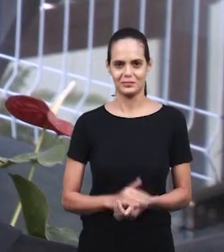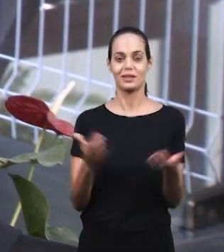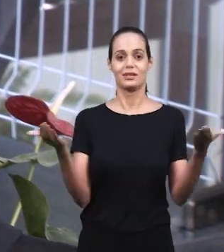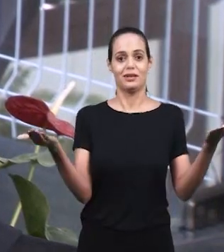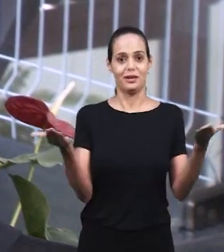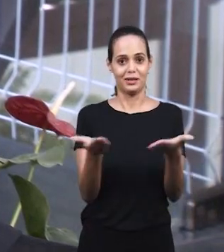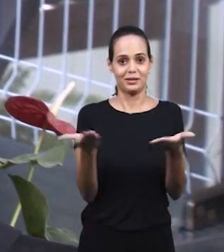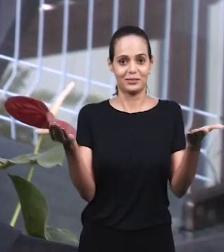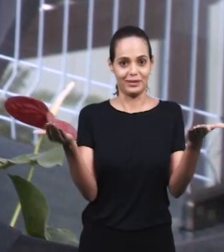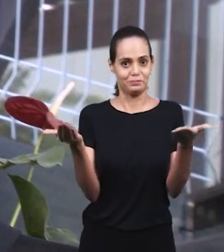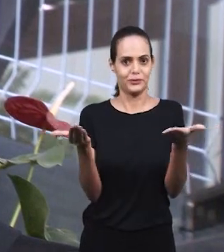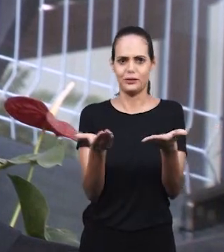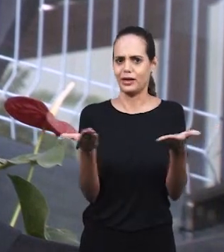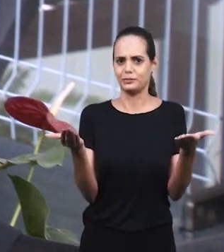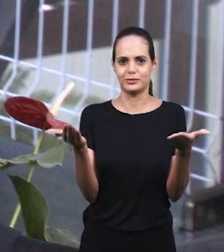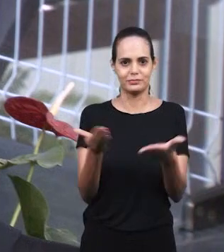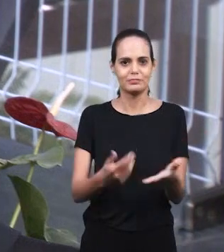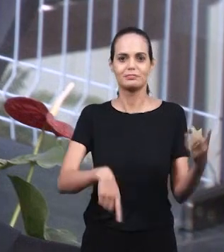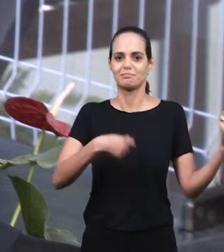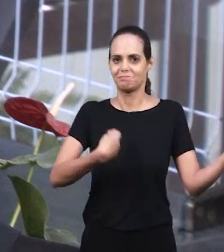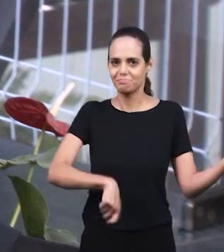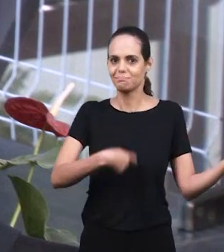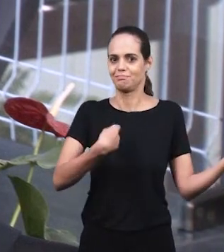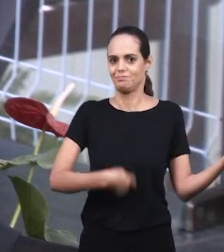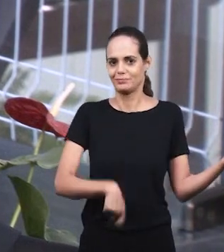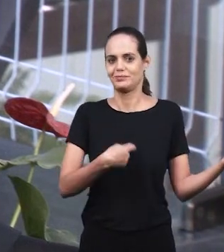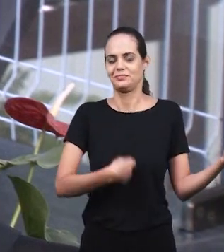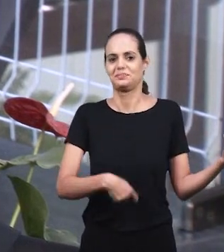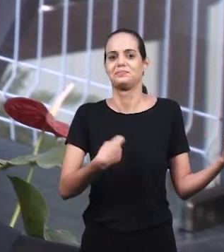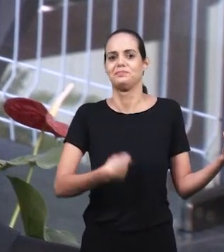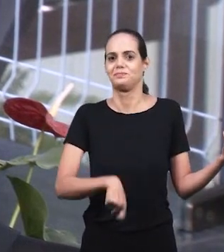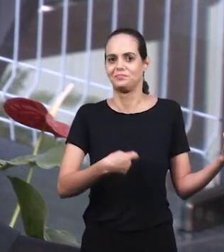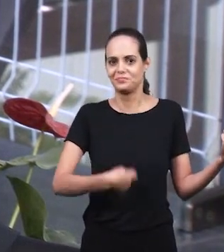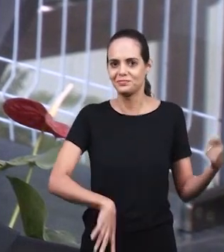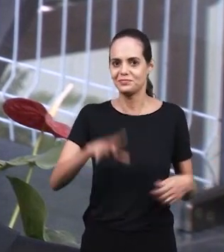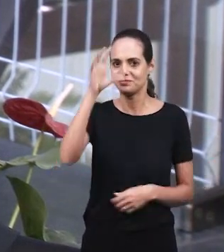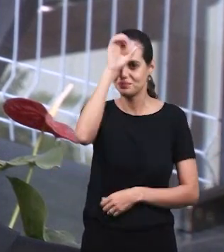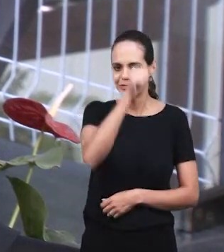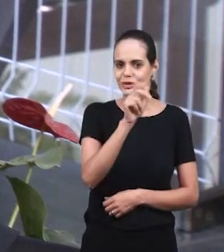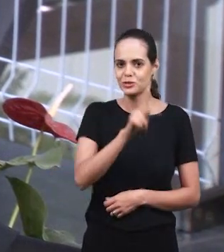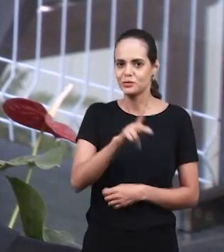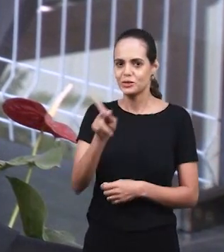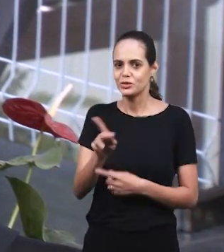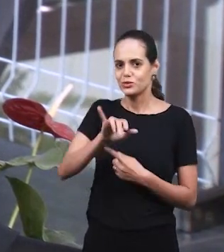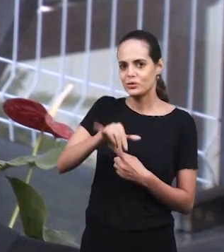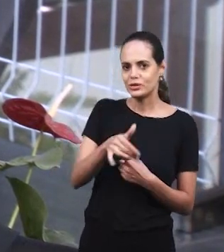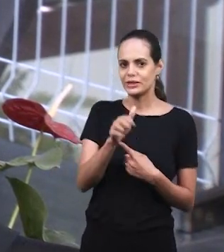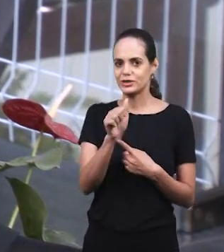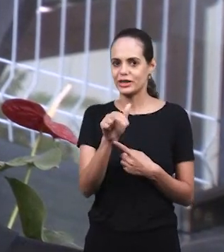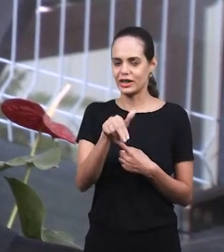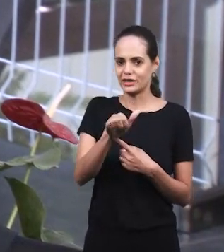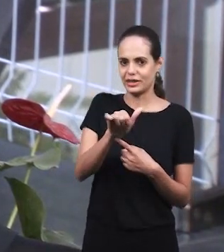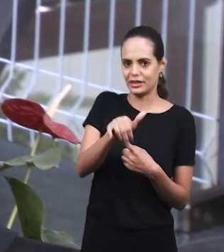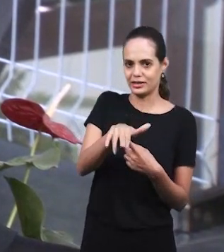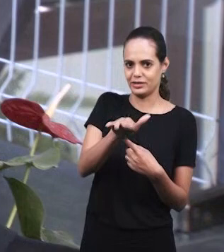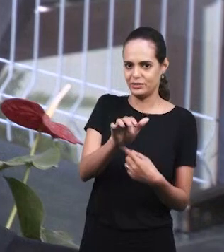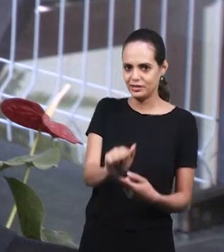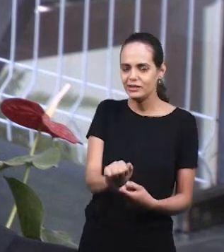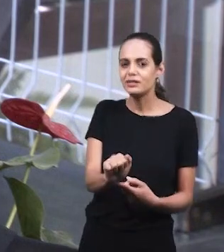Maintenant, nous allons travailler avec la guitare. Vous allez apprendre maintenant avec la professeure Janaïna à jouer la louange J'ai une